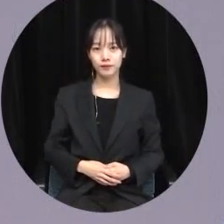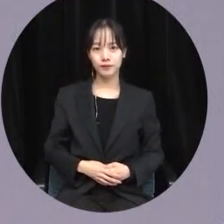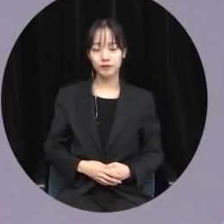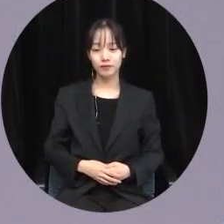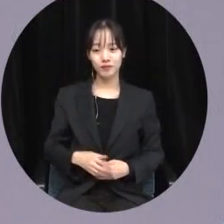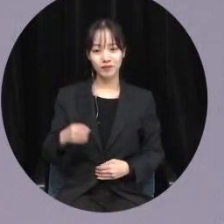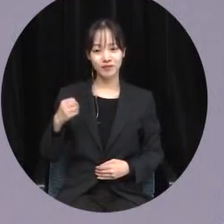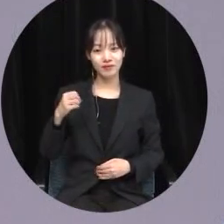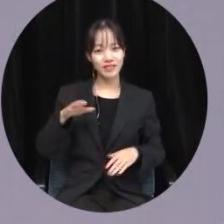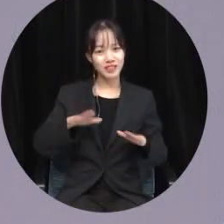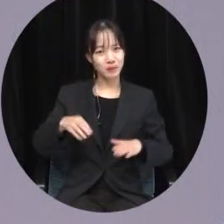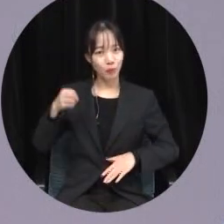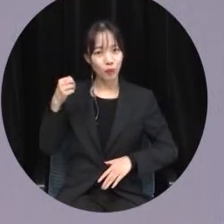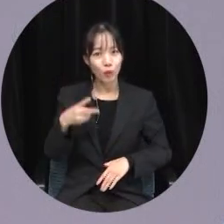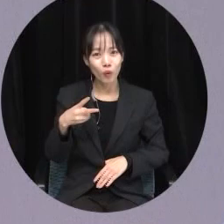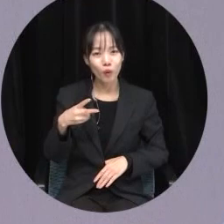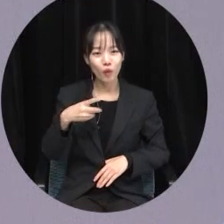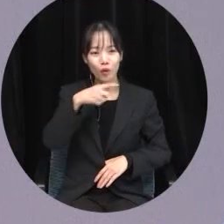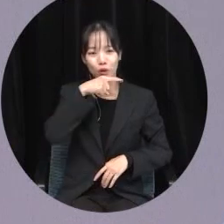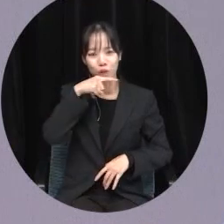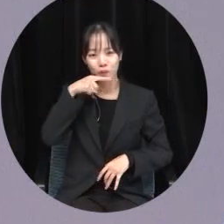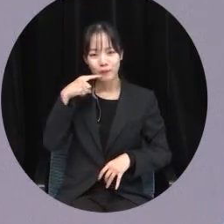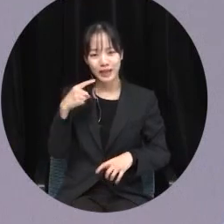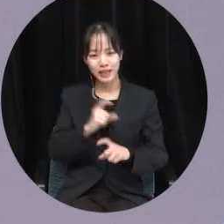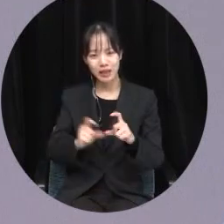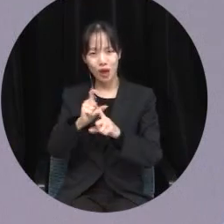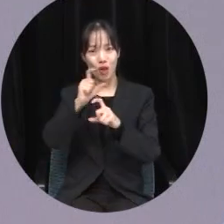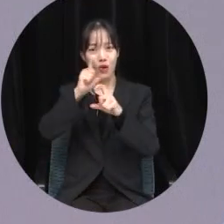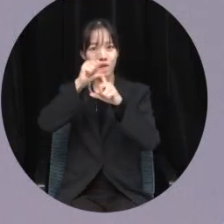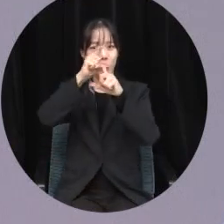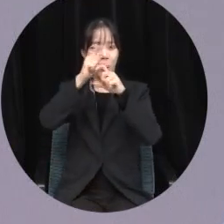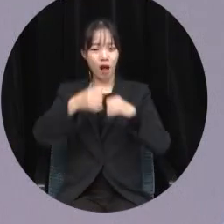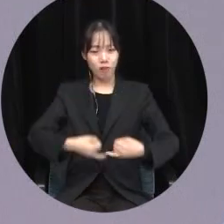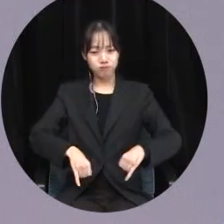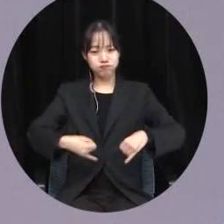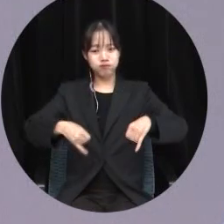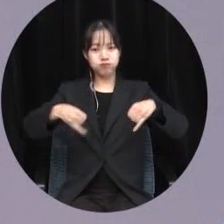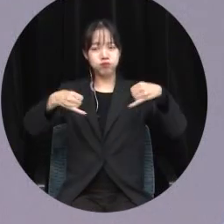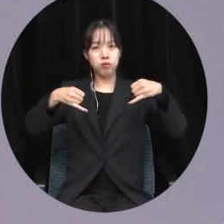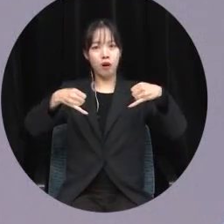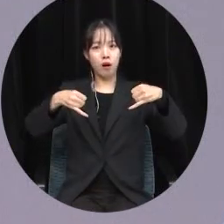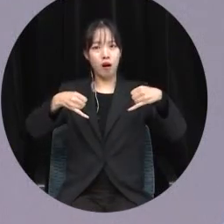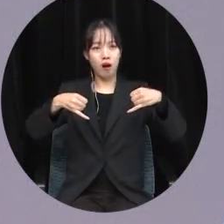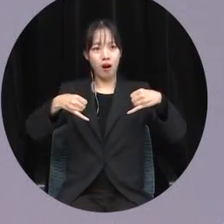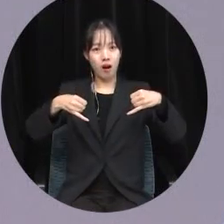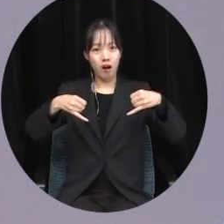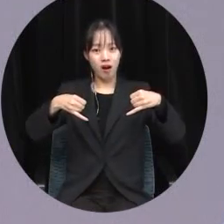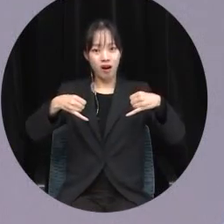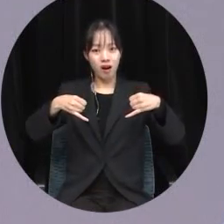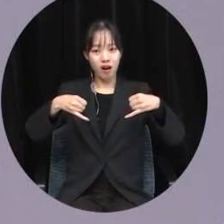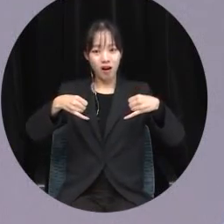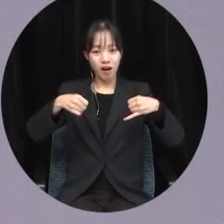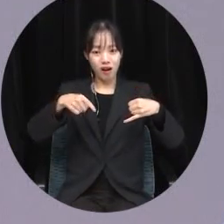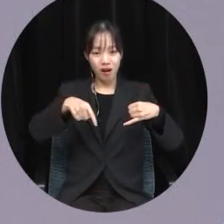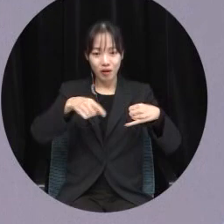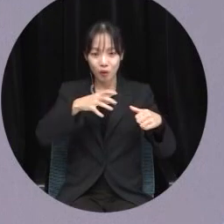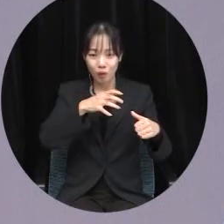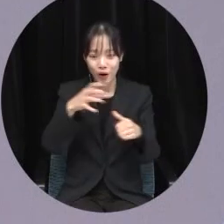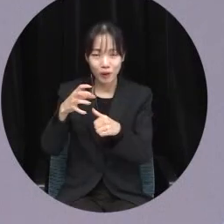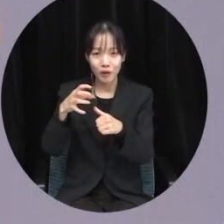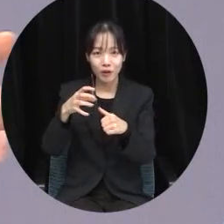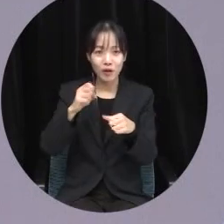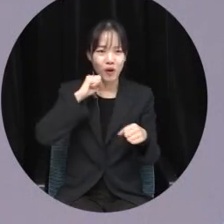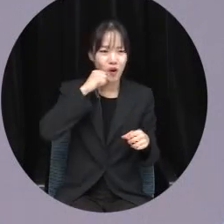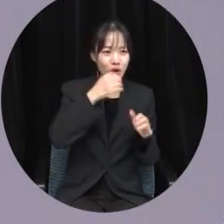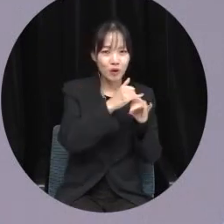국가 부채를 더 늘려가면서까지 이 사회적 약자 계층에 대한 지원책을